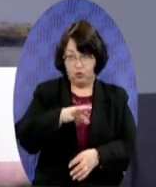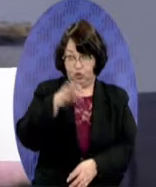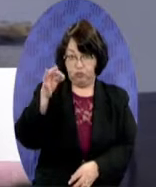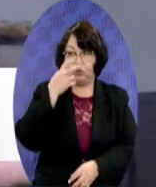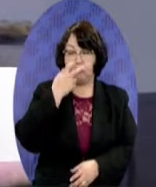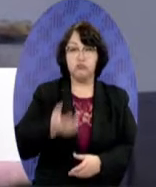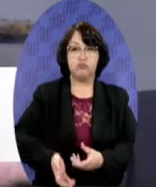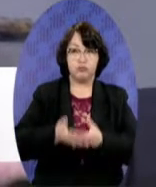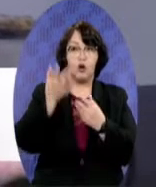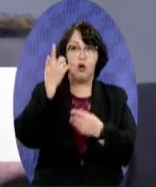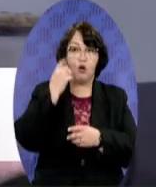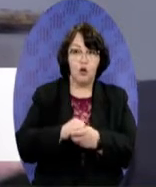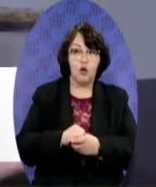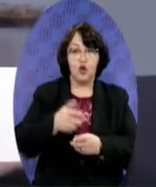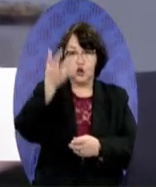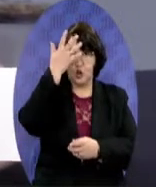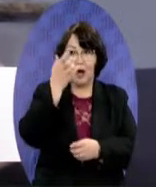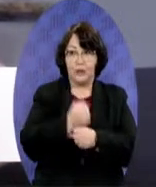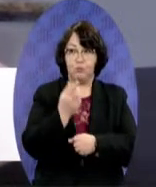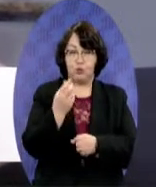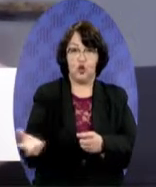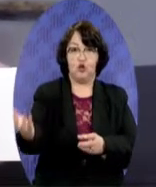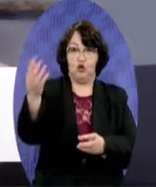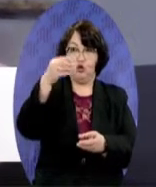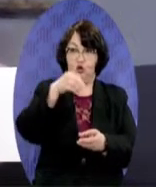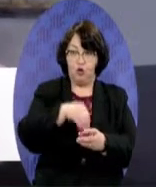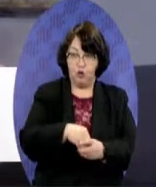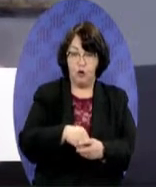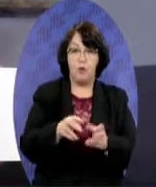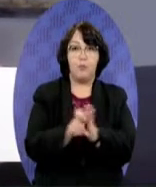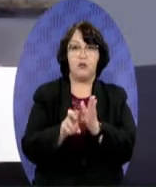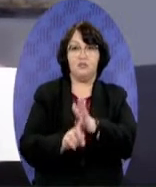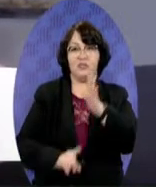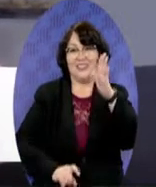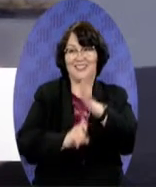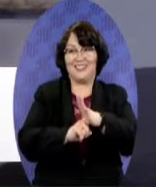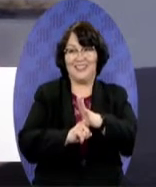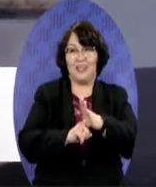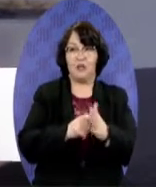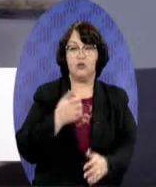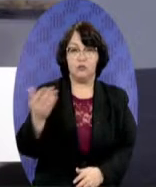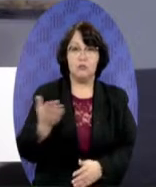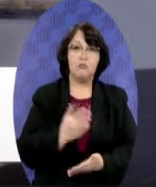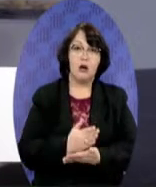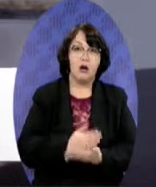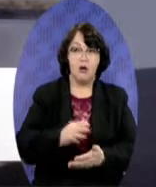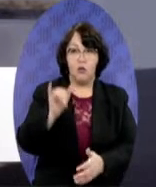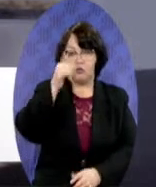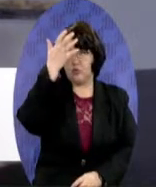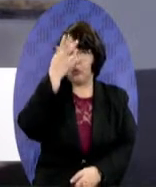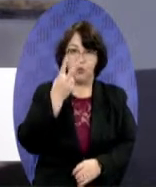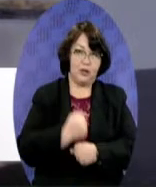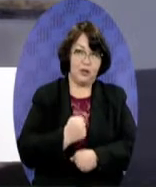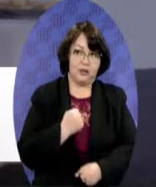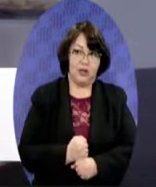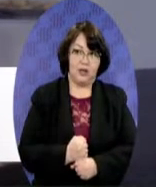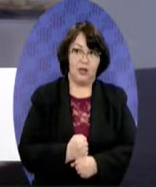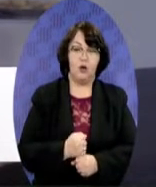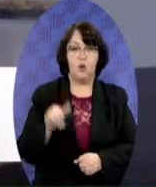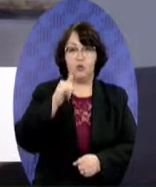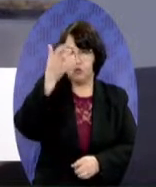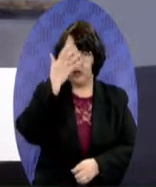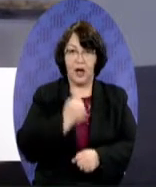байгаа. Гэхдээ төрд буцаж ороход бол боломж нь бол хязгаарлагдмал байгаа. Тэр хэд бол улс төрийн үйл ажиллагаагаар улс